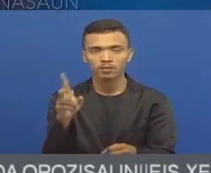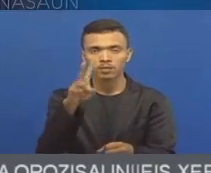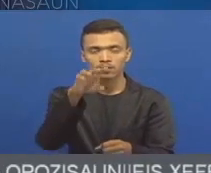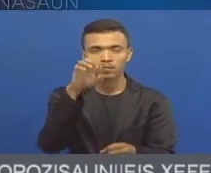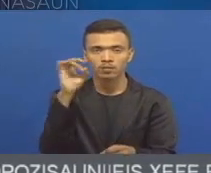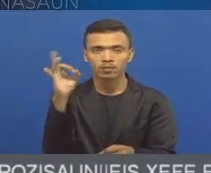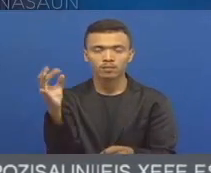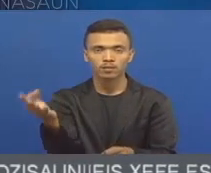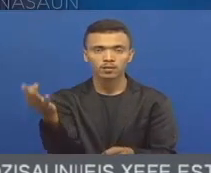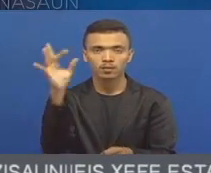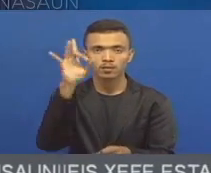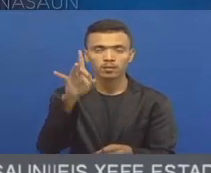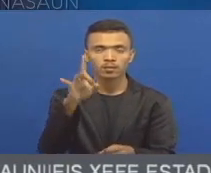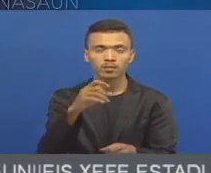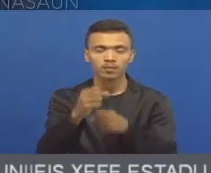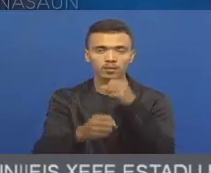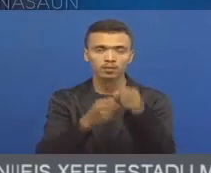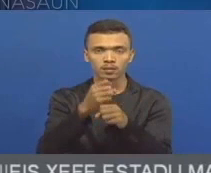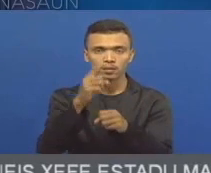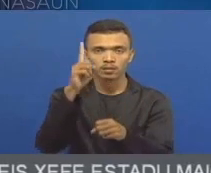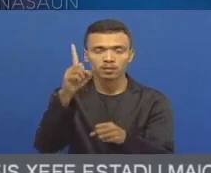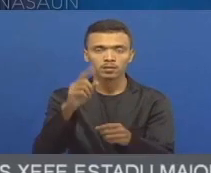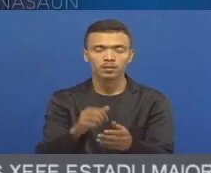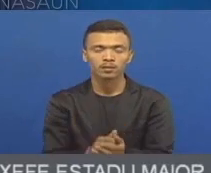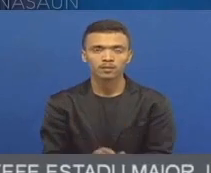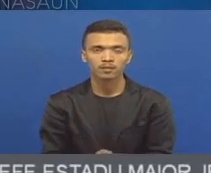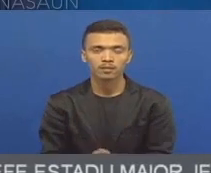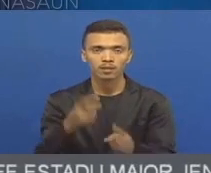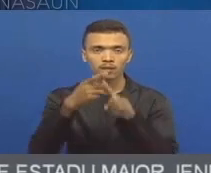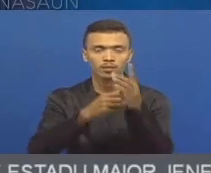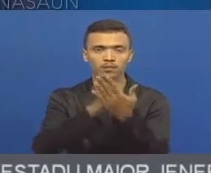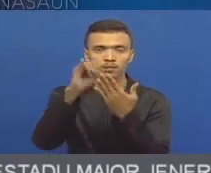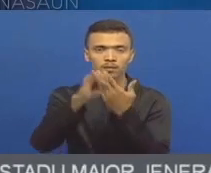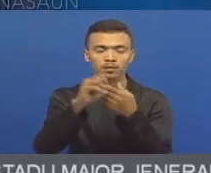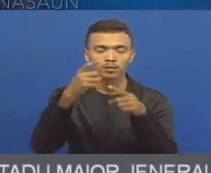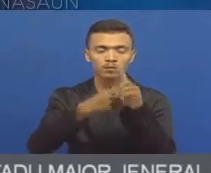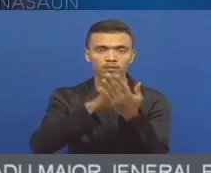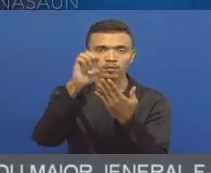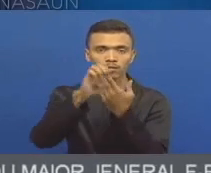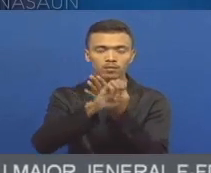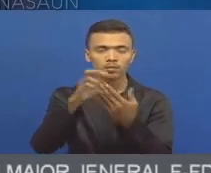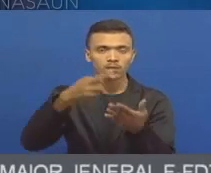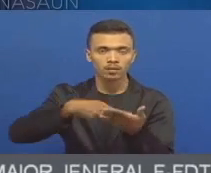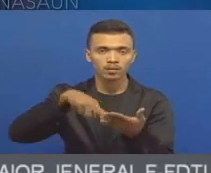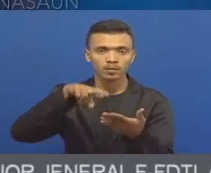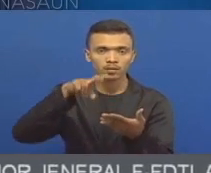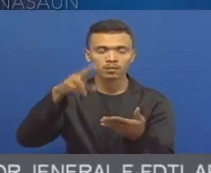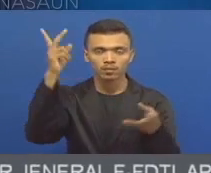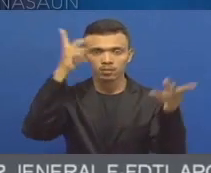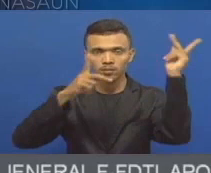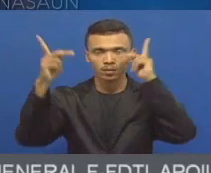2098 ne tinan tomak ninian batinan ida ne zanero to zunyo det ita konsege resista ona